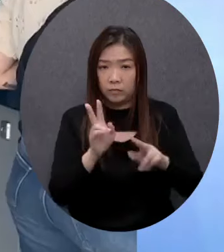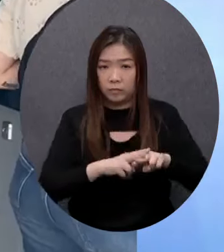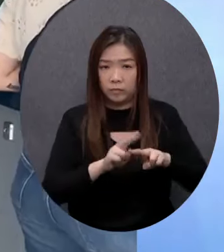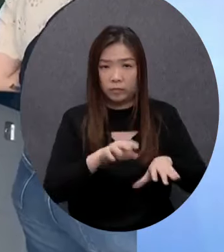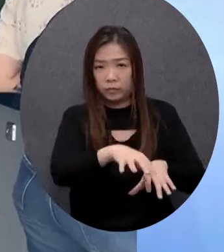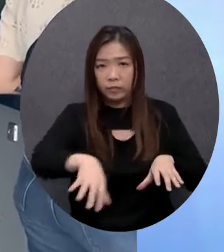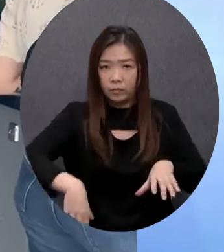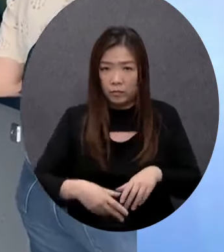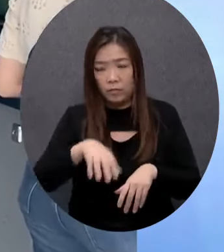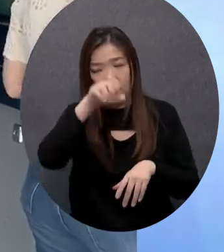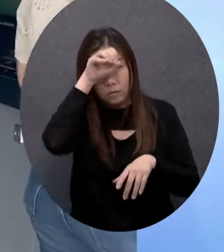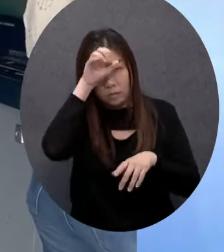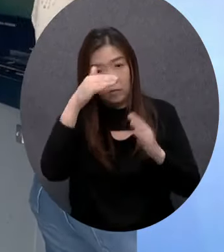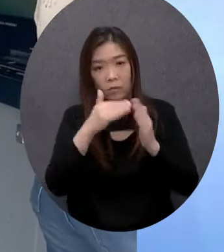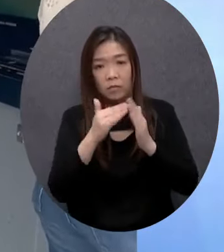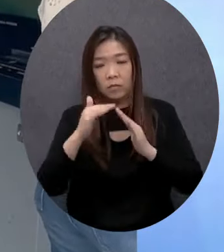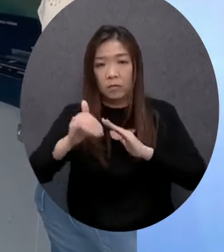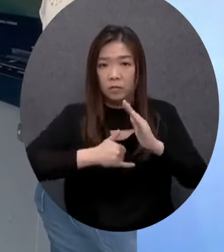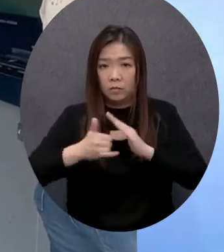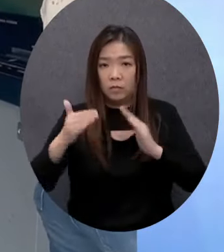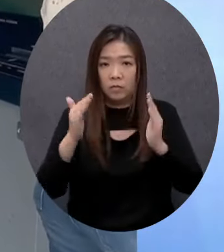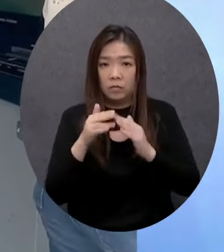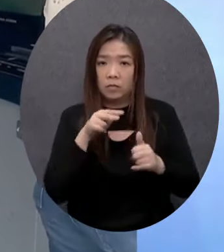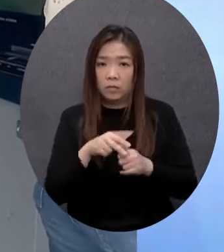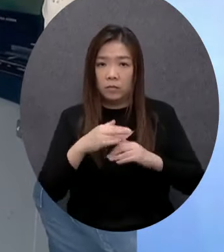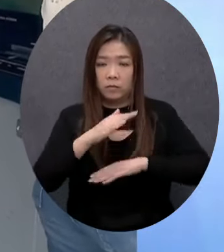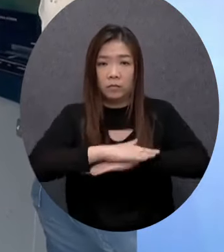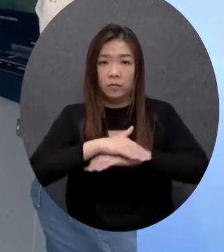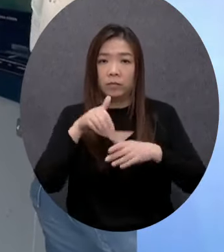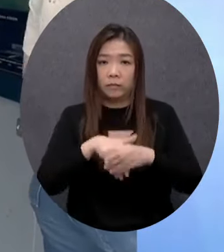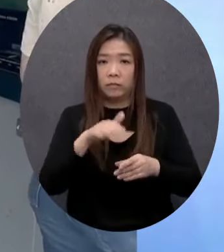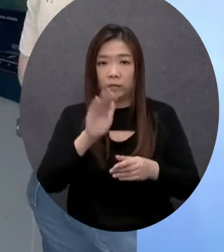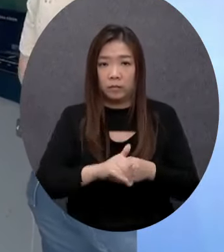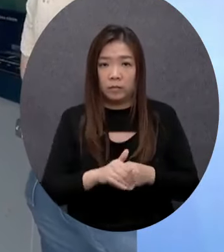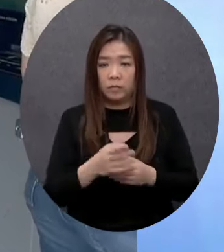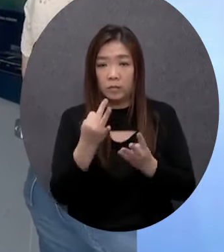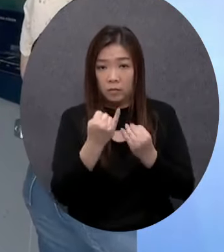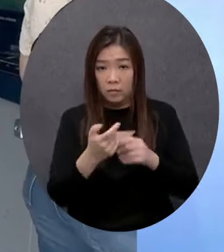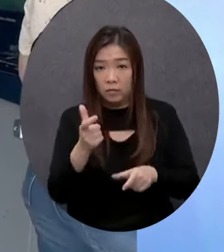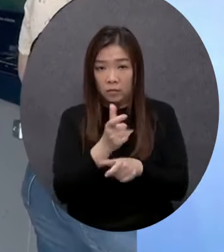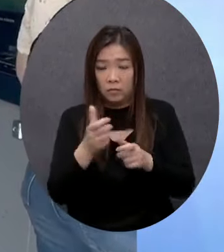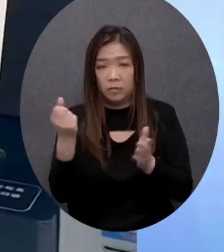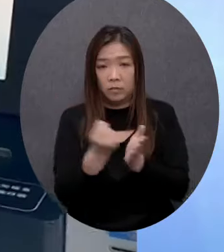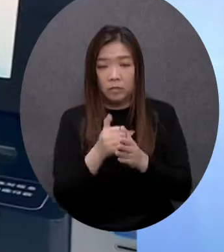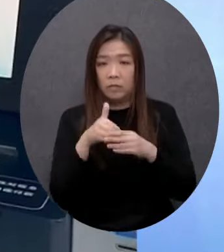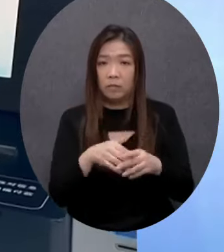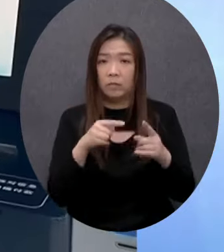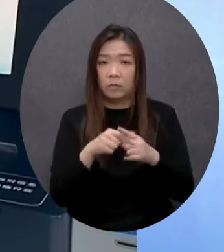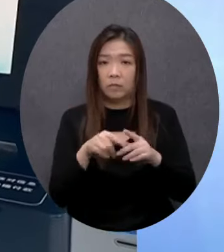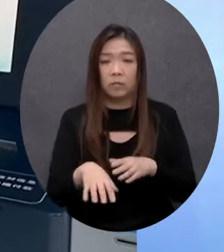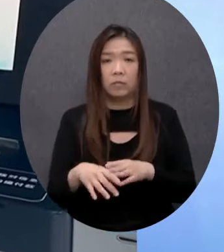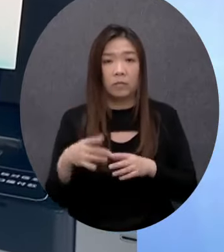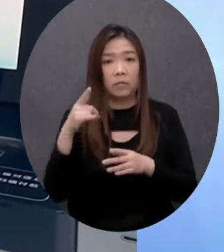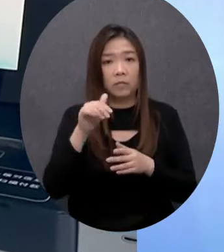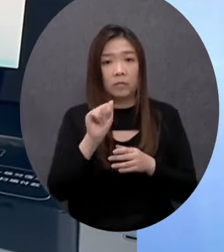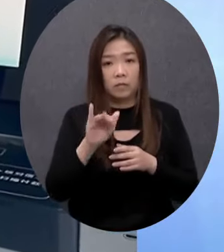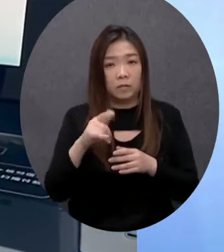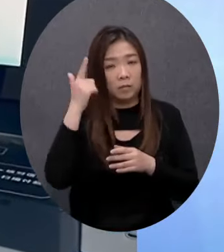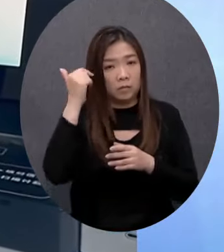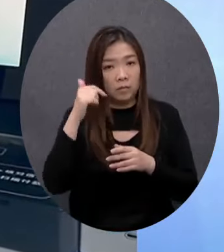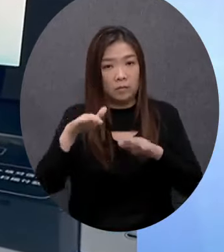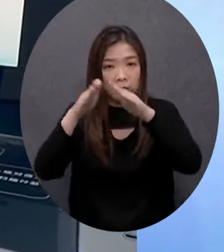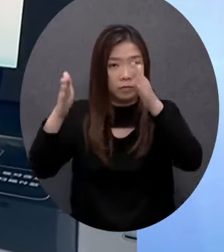个公安机关出入境管理窗口提交申请。多次商务签注申请人可以使用智能签注设备